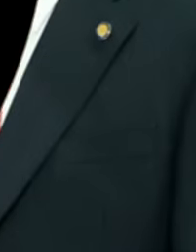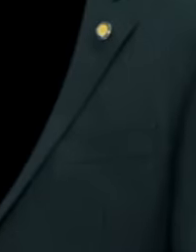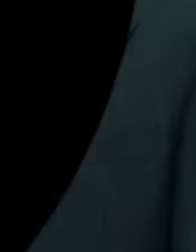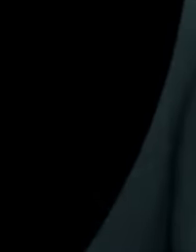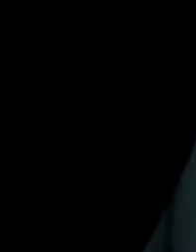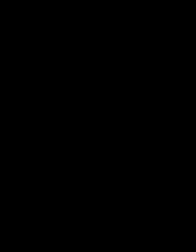주님에서